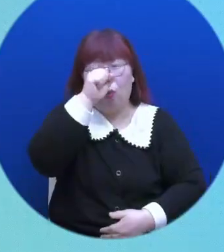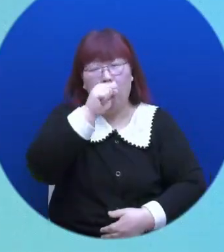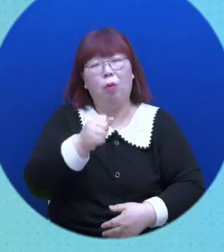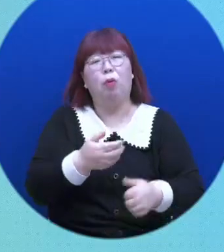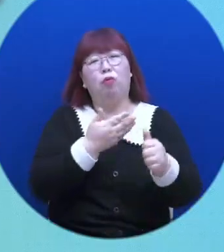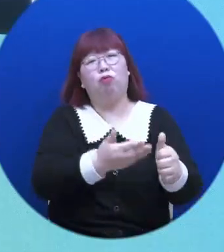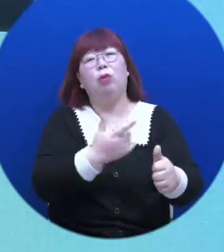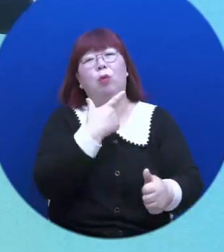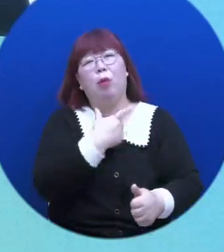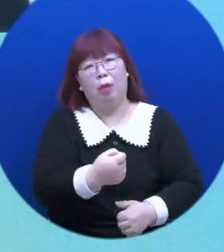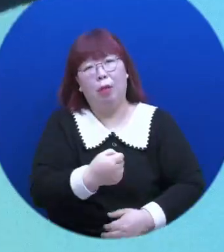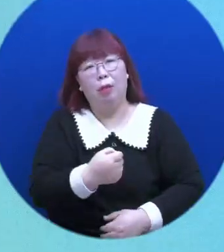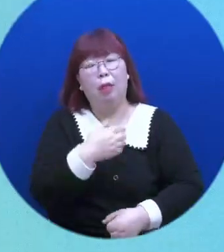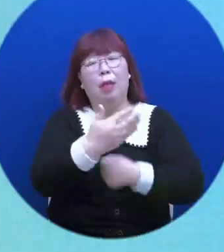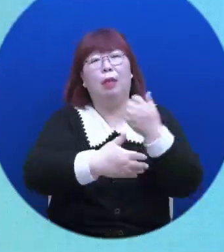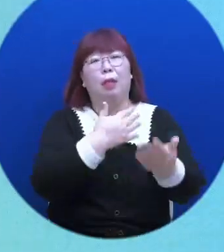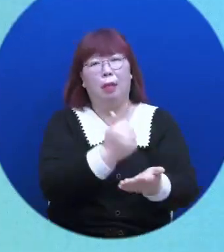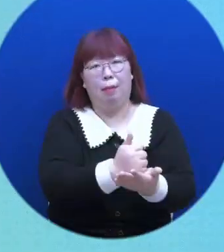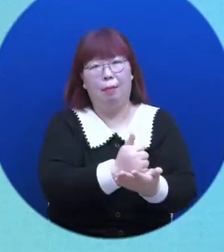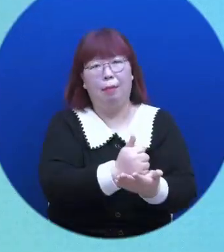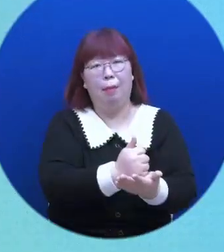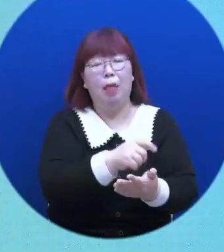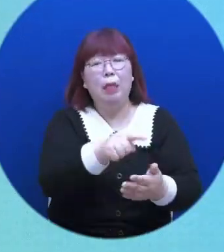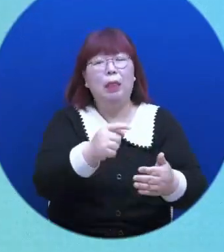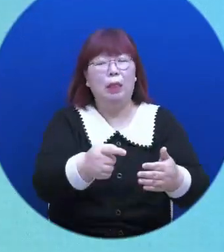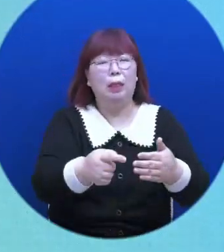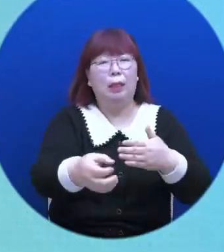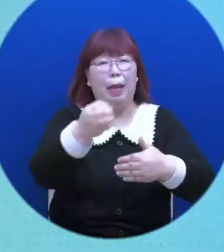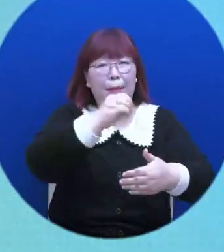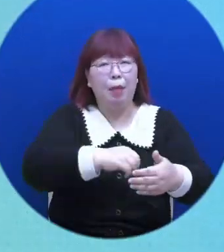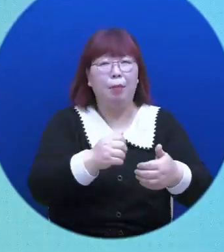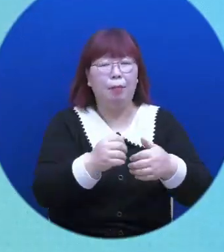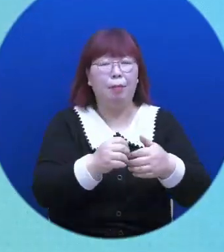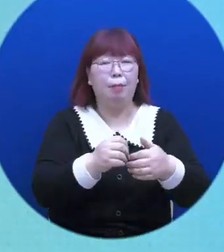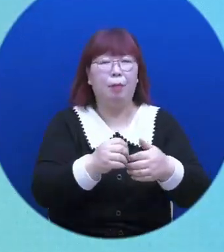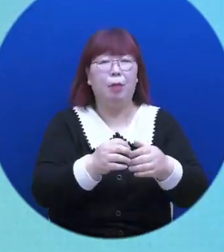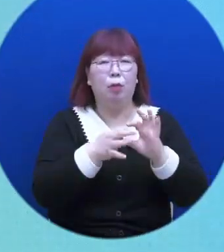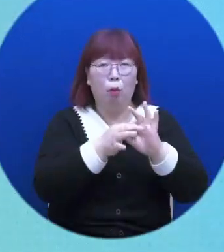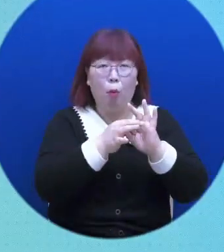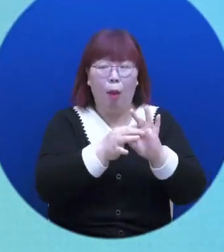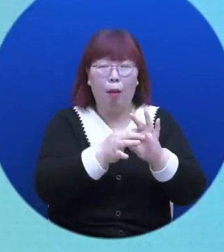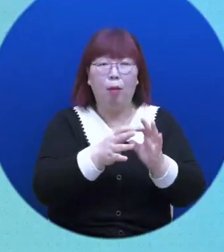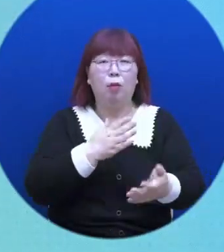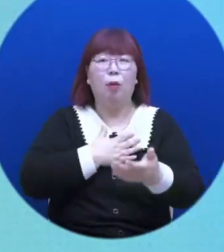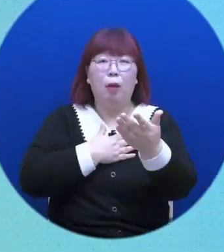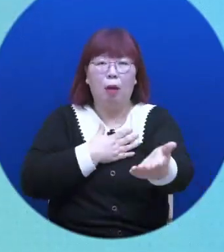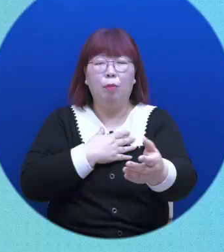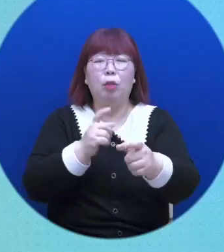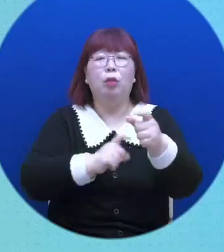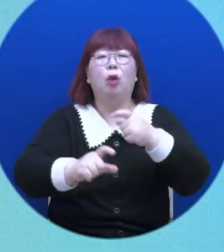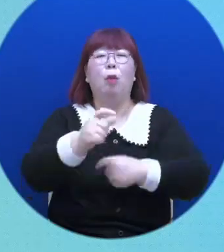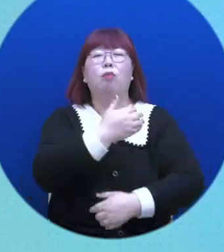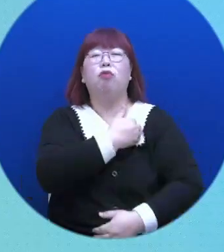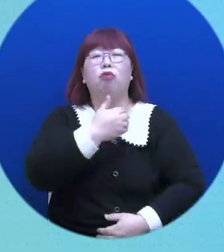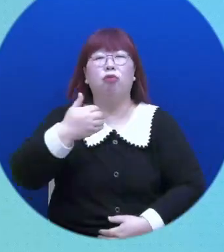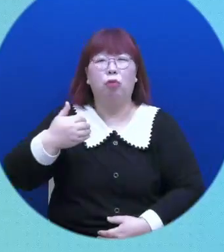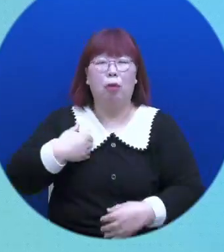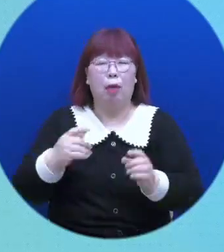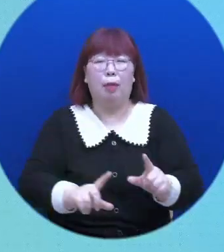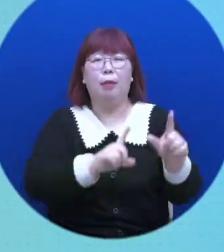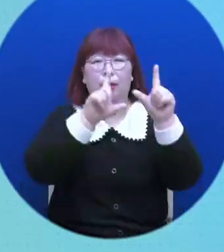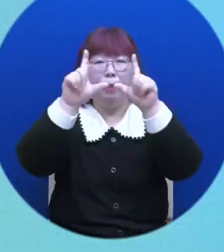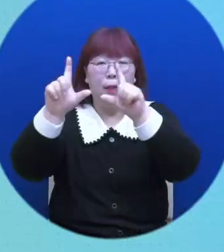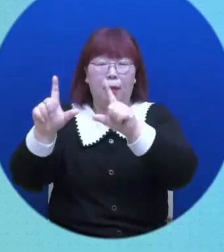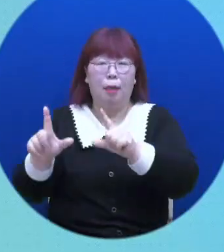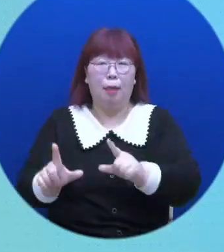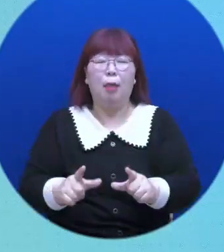것. 그러므로 말미암아 그 담김을 통하여 저와 여러분이 더 풍성한 인생을 살게 하고자